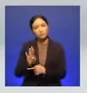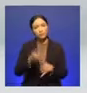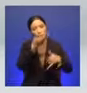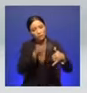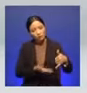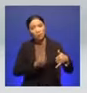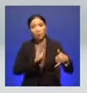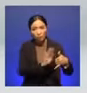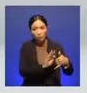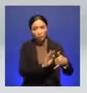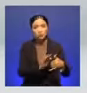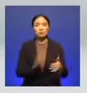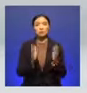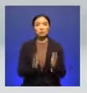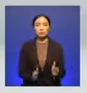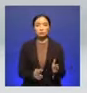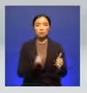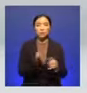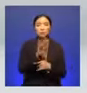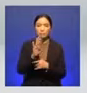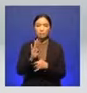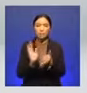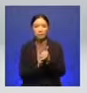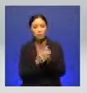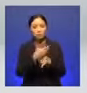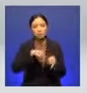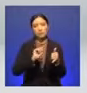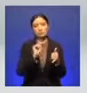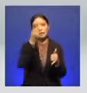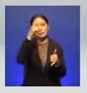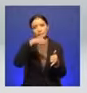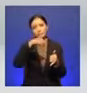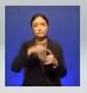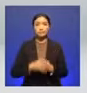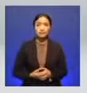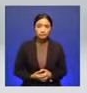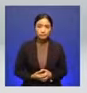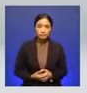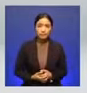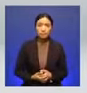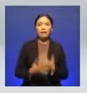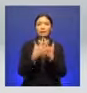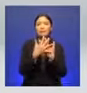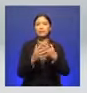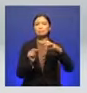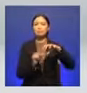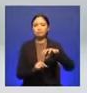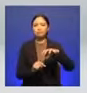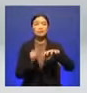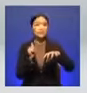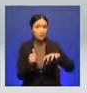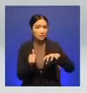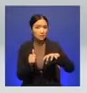ตนของเขาในฐานะที่เป็นมนุษย์และระบบที่ประกอบสร้างเขาขึ้นมานะคะเพราะฉะนั้นตัวเรือนจำสุขภาวะเนี่ยเรา